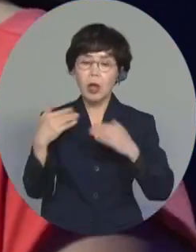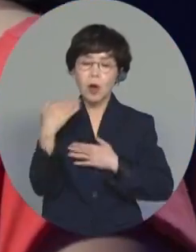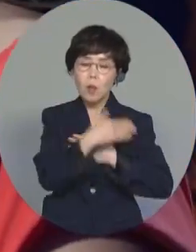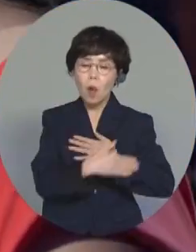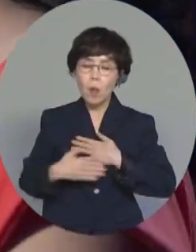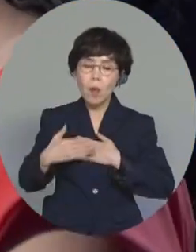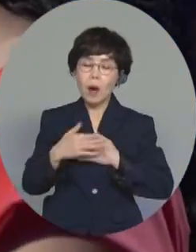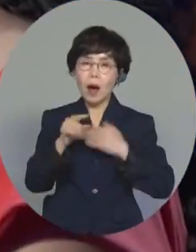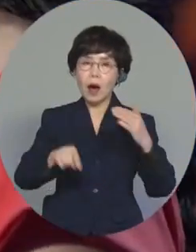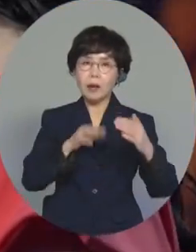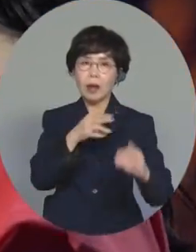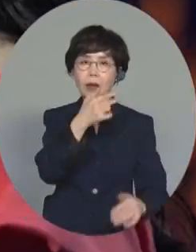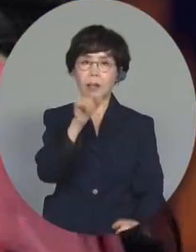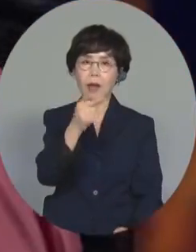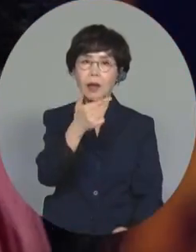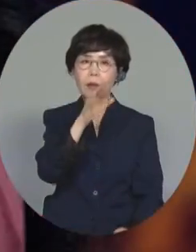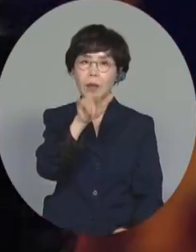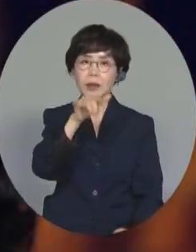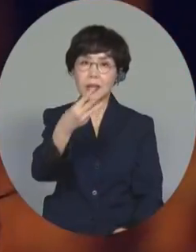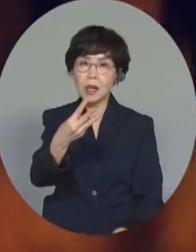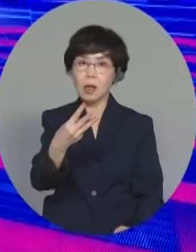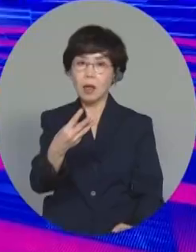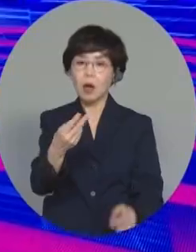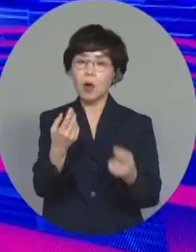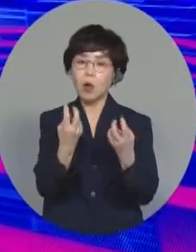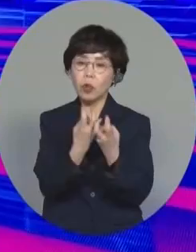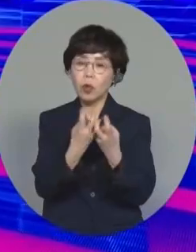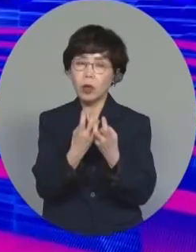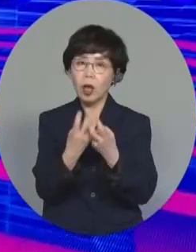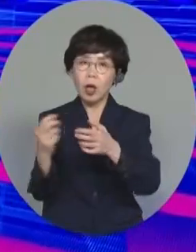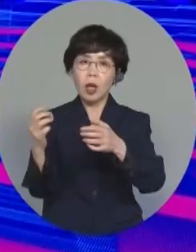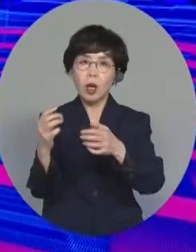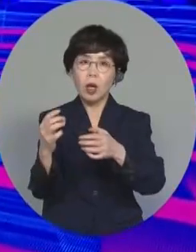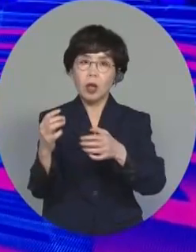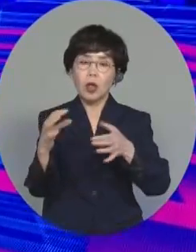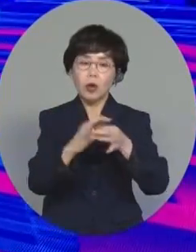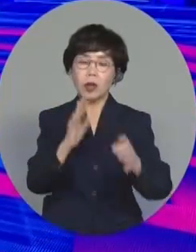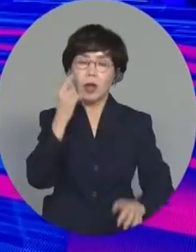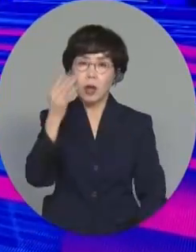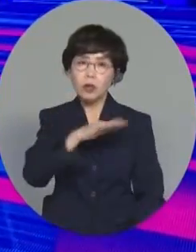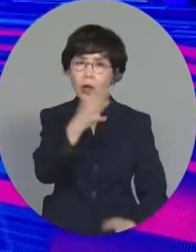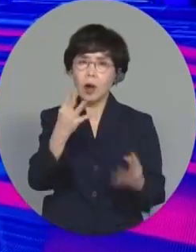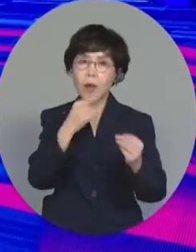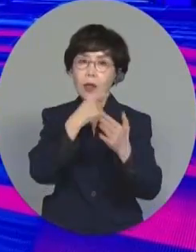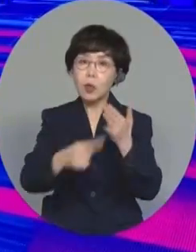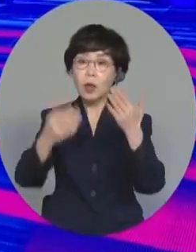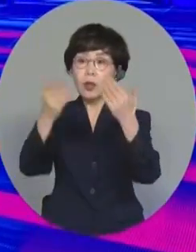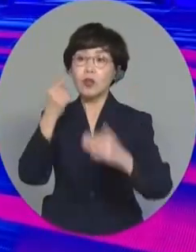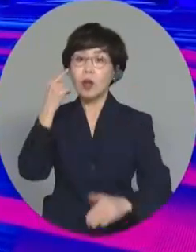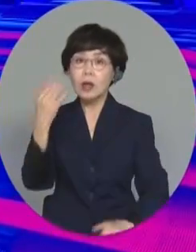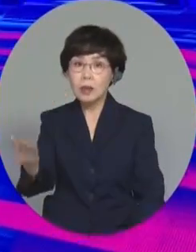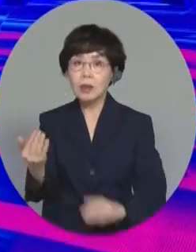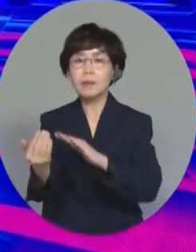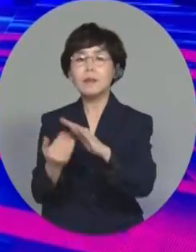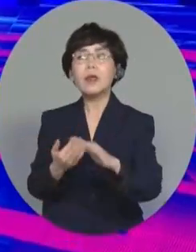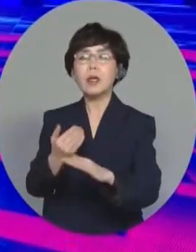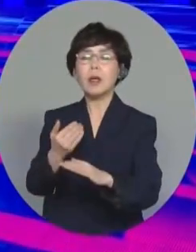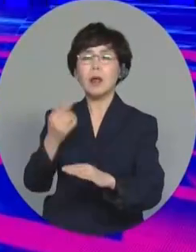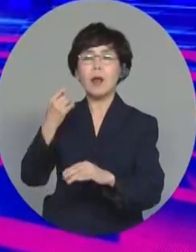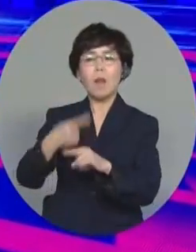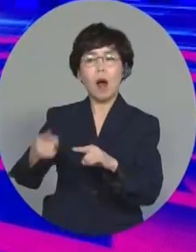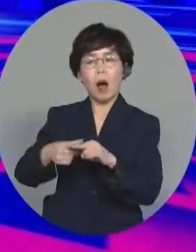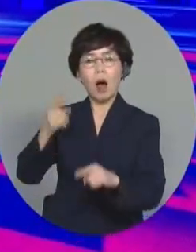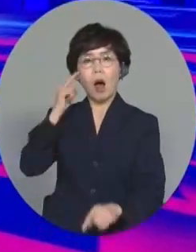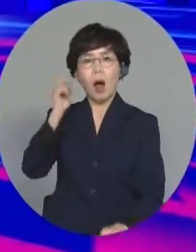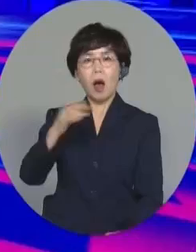내 단백질과 결합될 것인가, 얼마나 우리에게 많은 타격을 입힐 것인가, 그것도 예측을 해야 하는데요. 이러한